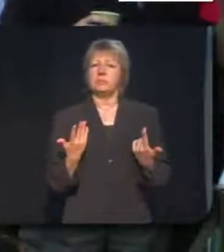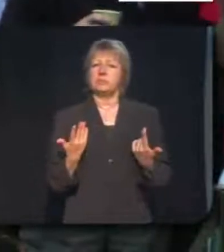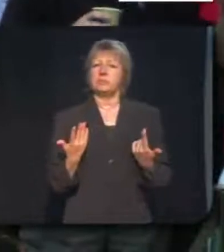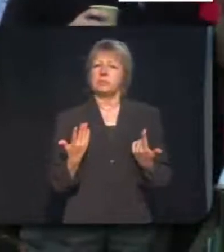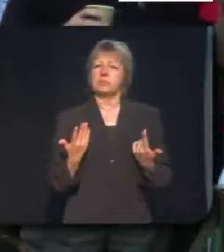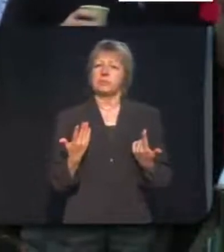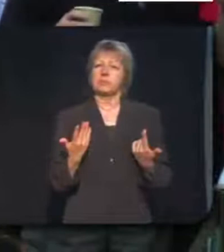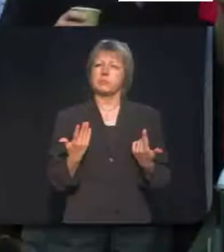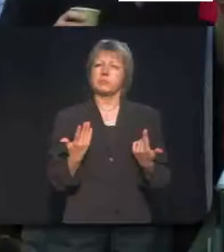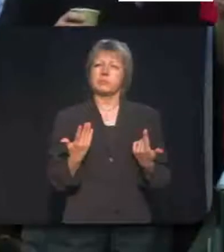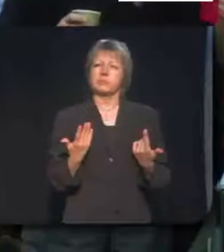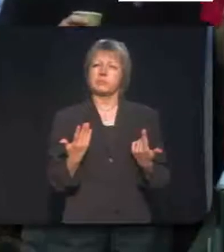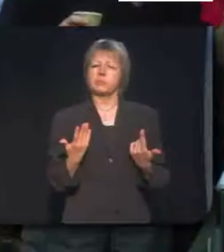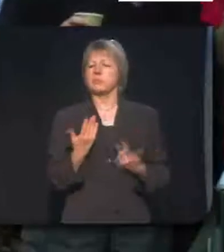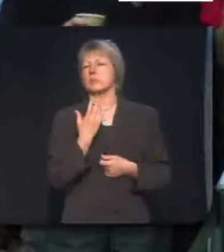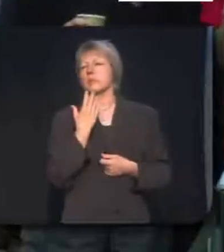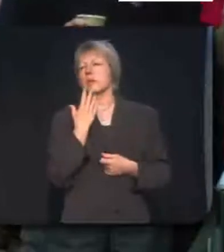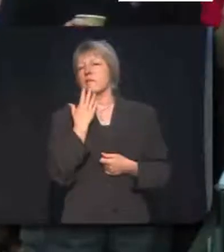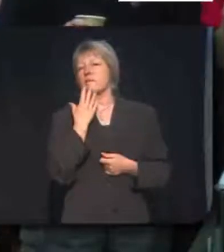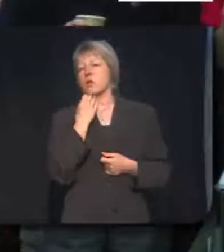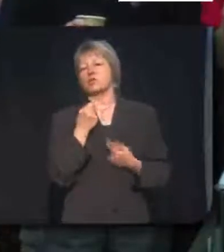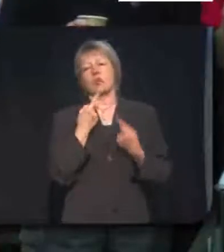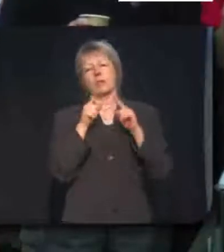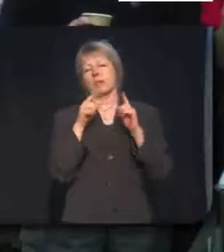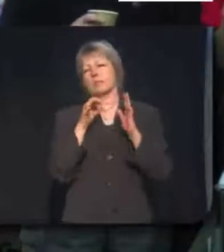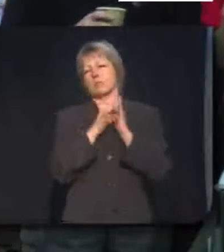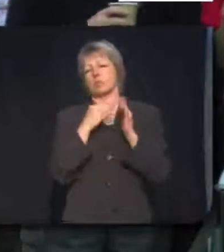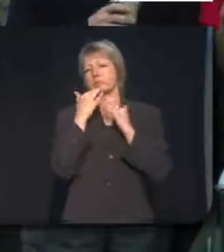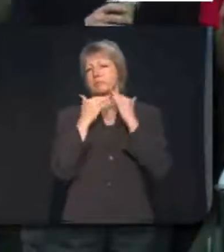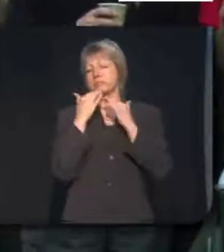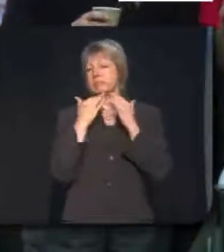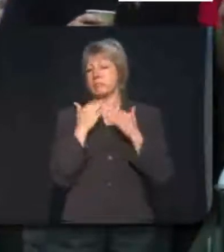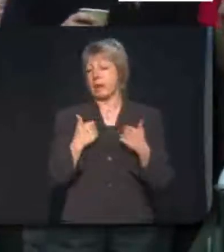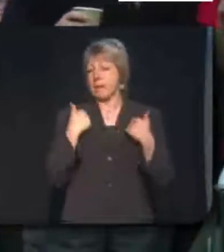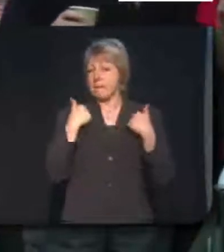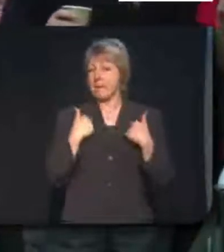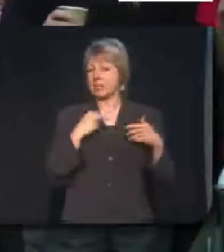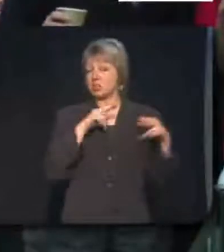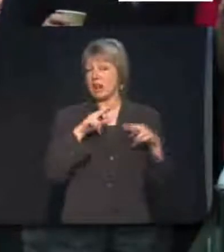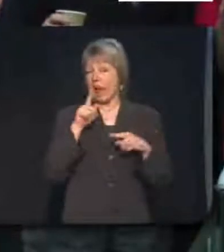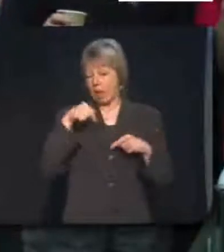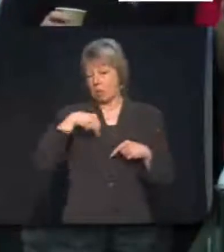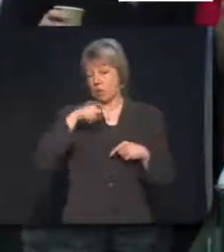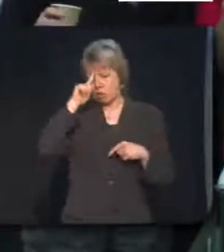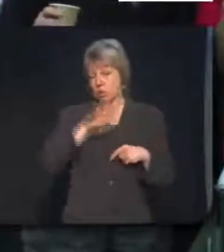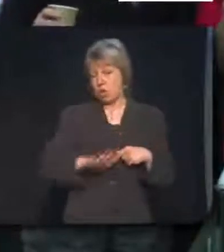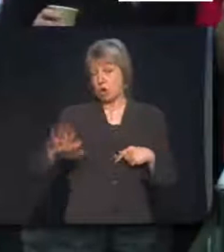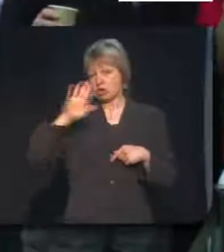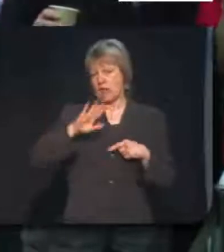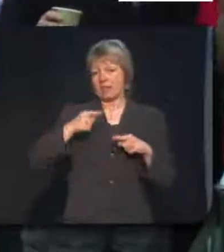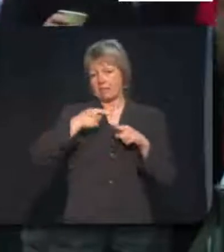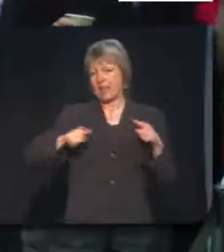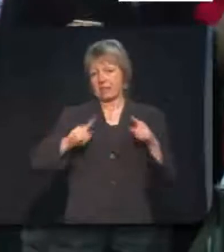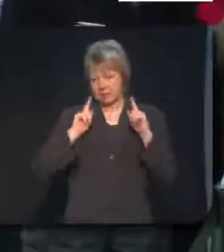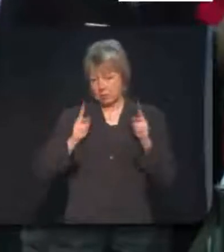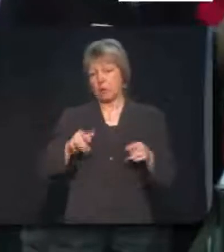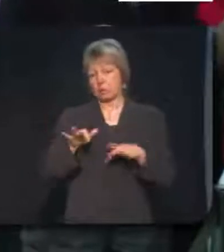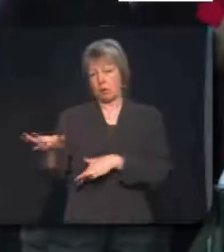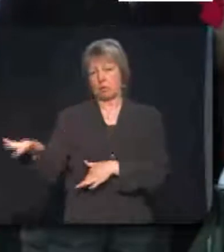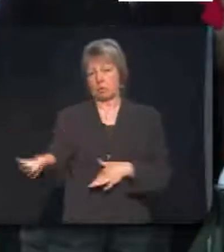andere Stelle bringen Menschenrechte werden auch in Deutschland verletzt in Deutschland